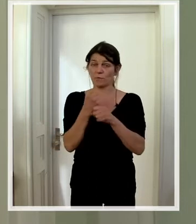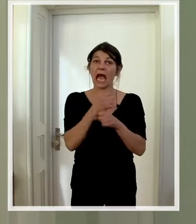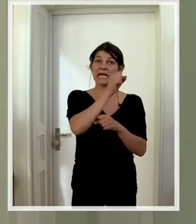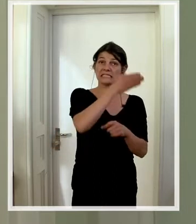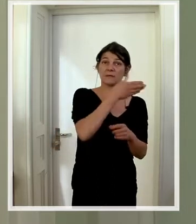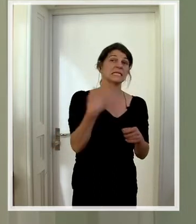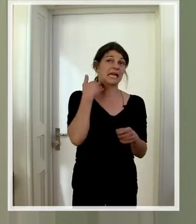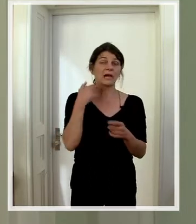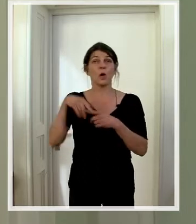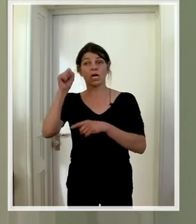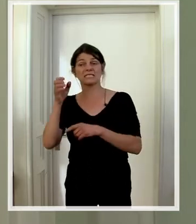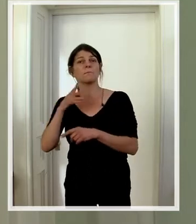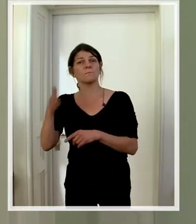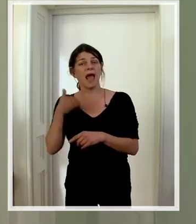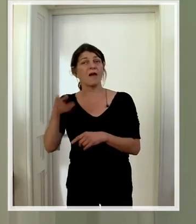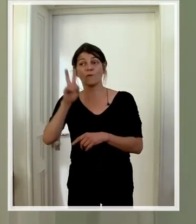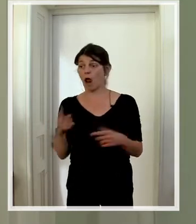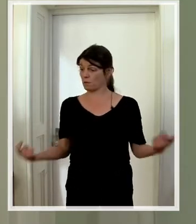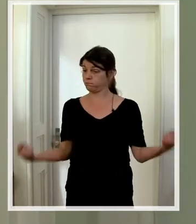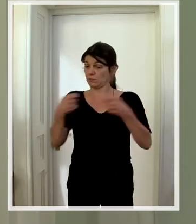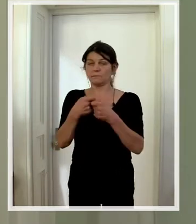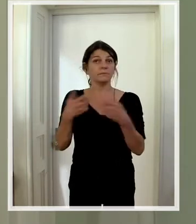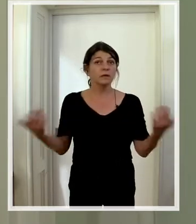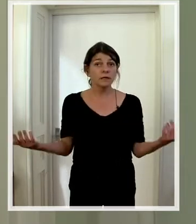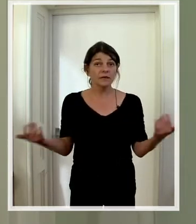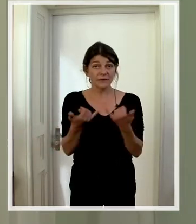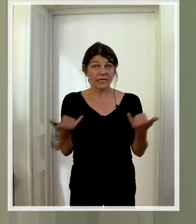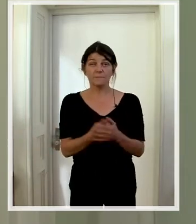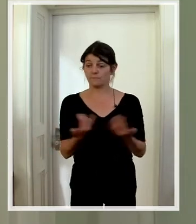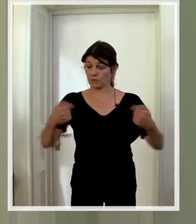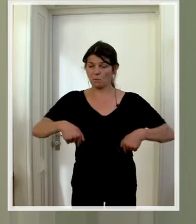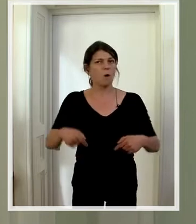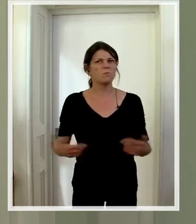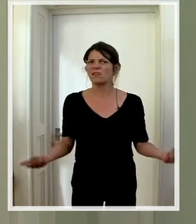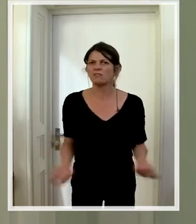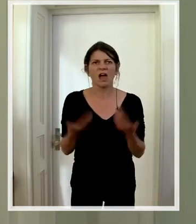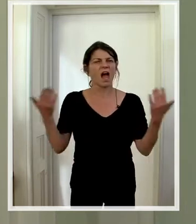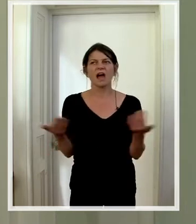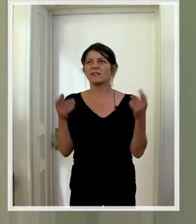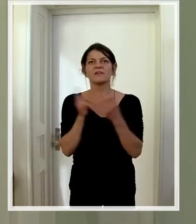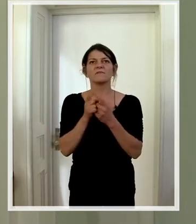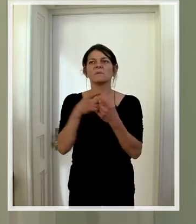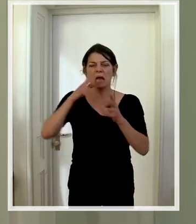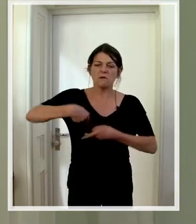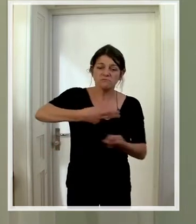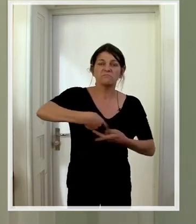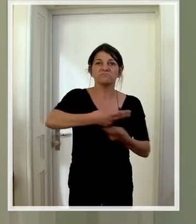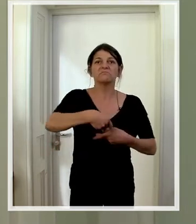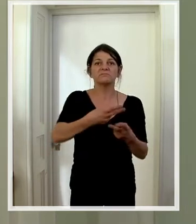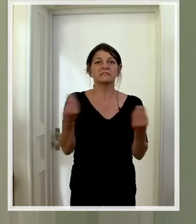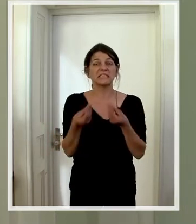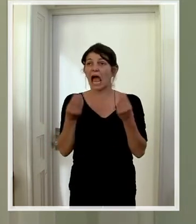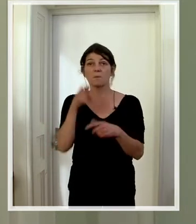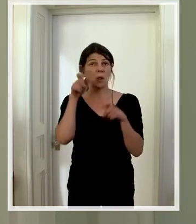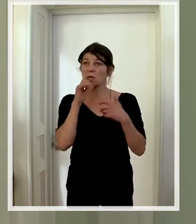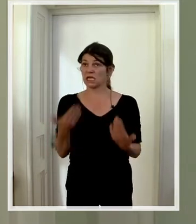der S-Bahn Vorarlberg herstellen. Und durchs Land haben wir momentan noch eher so einen Güterweg, ÖV-technisch. Und links